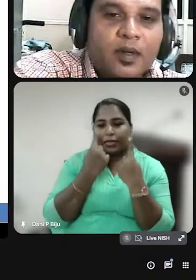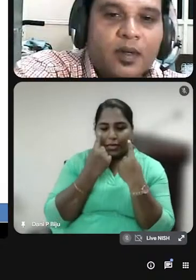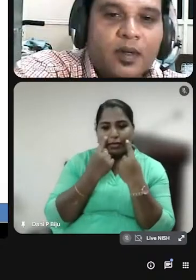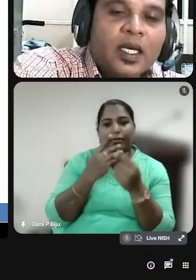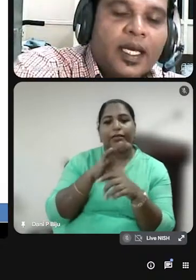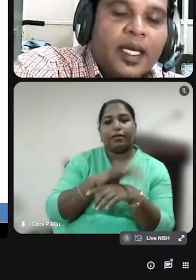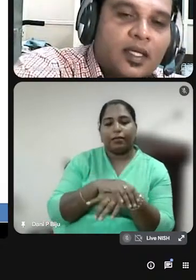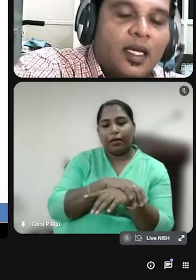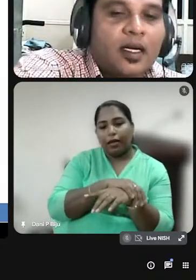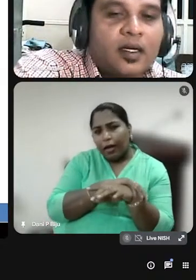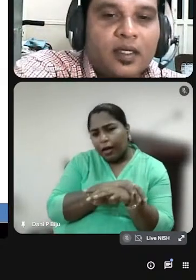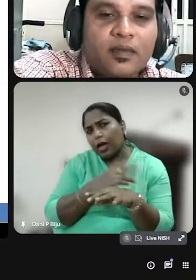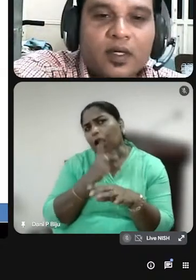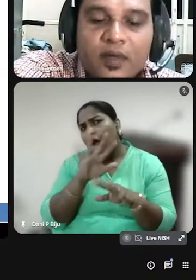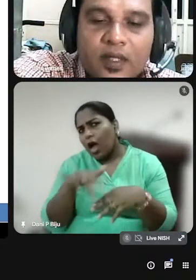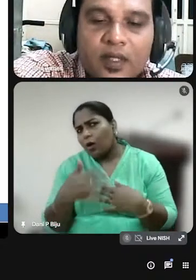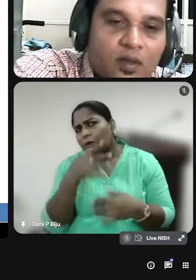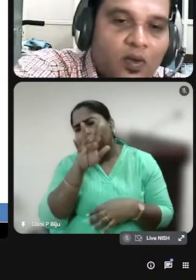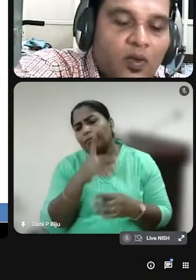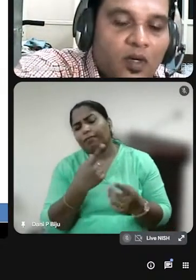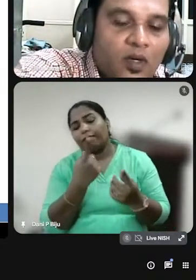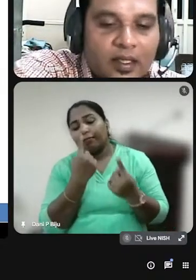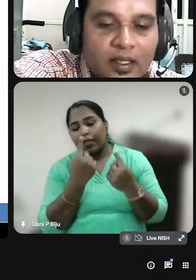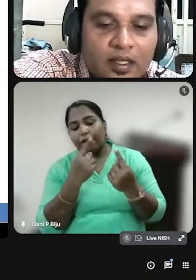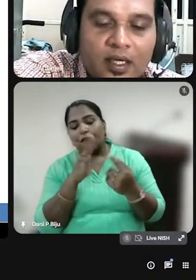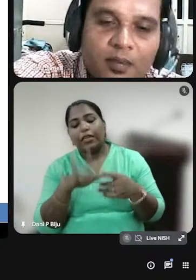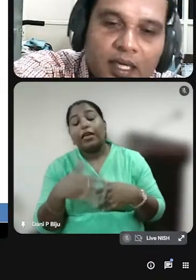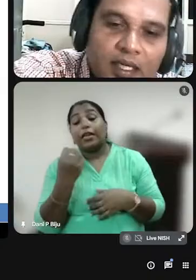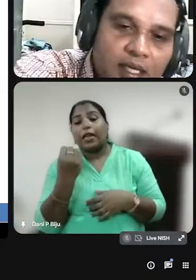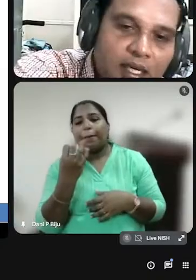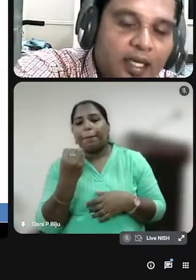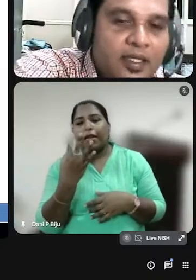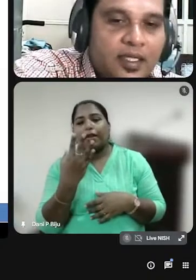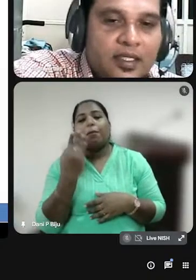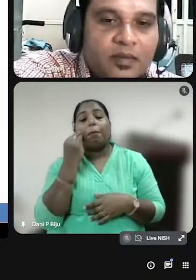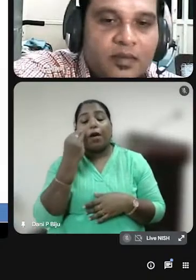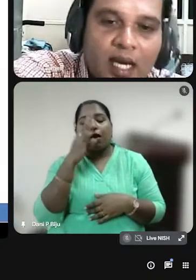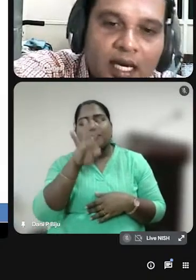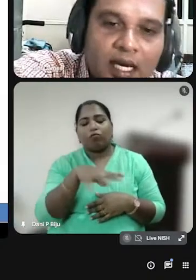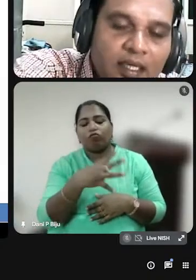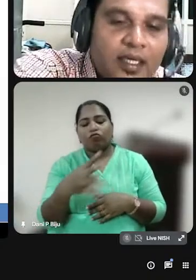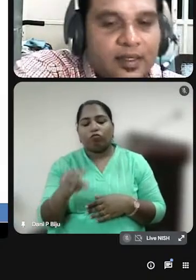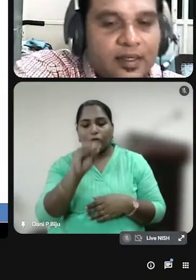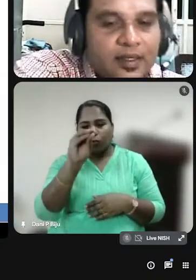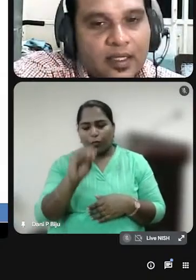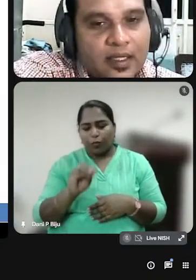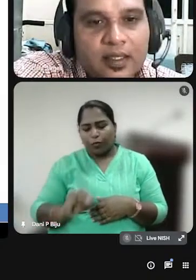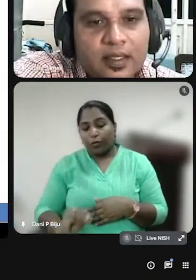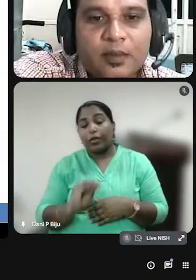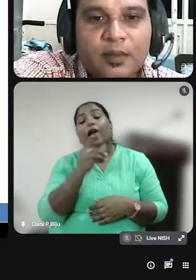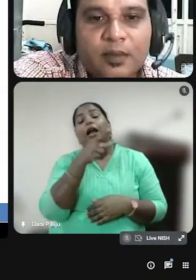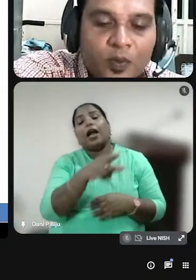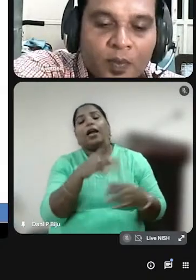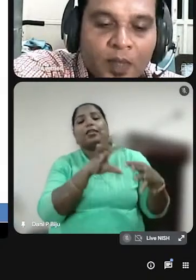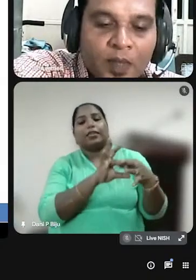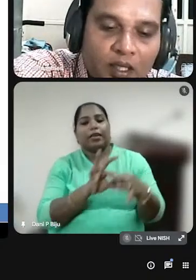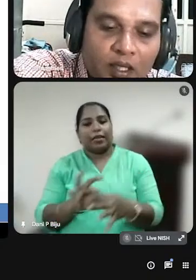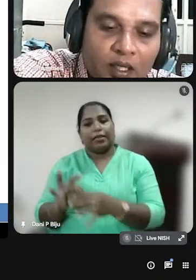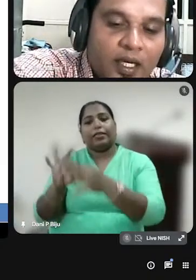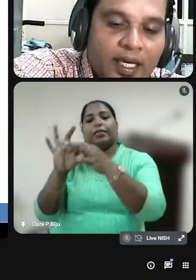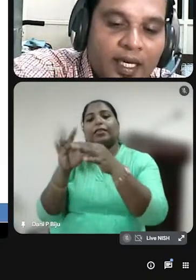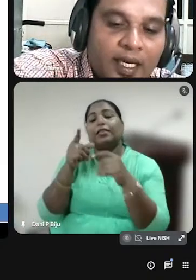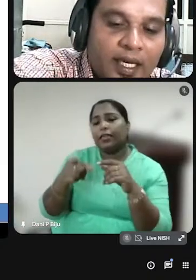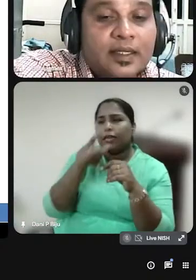സ്കെയിൽ പ്രകാരം എത്രയാണ് ഇവർക്ക് വരുന്ന സ്കോർ എന്ന് മനസ്സിലാക്കിയതിനു ശേഷം അതിന്റെ അടിസ്ഥാനത്തിലാണ് നമ്മളൊരു